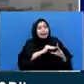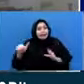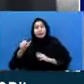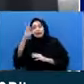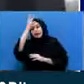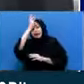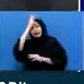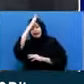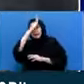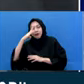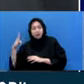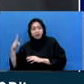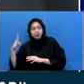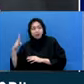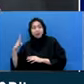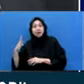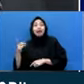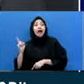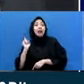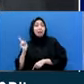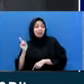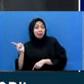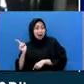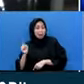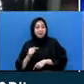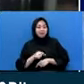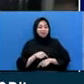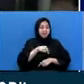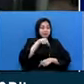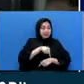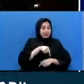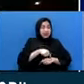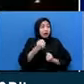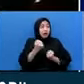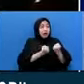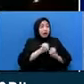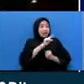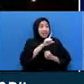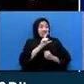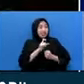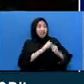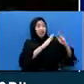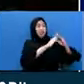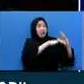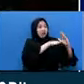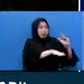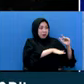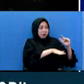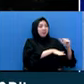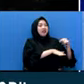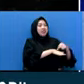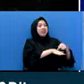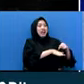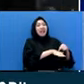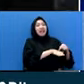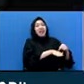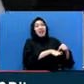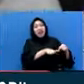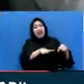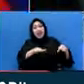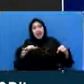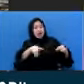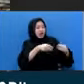karena karena unit itu begitu keluar dari garasinya pemilik itu sudah dihitung hariannya